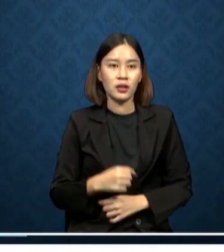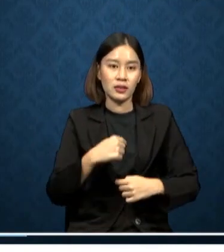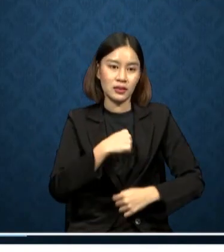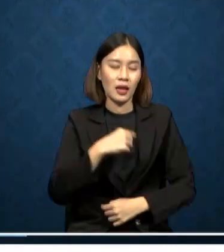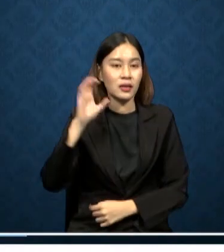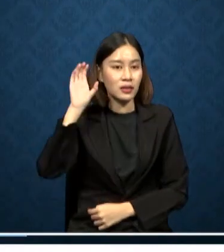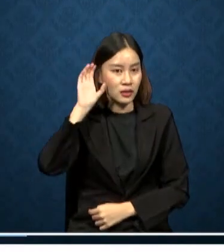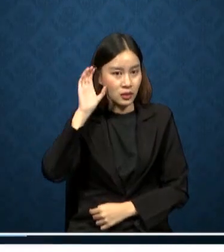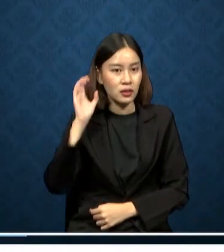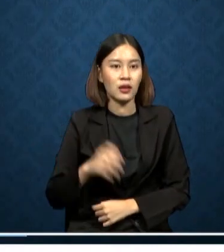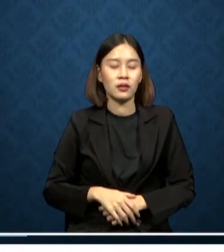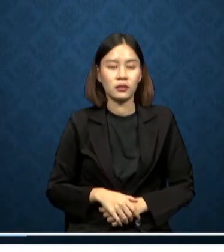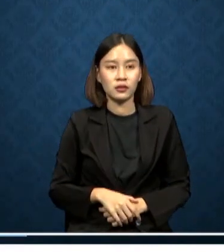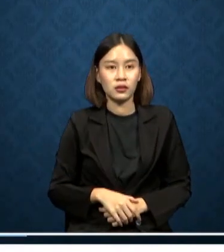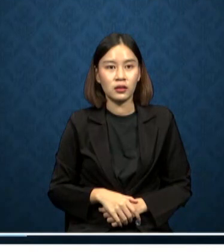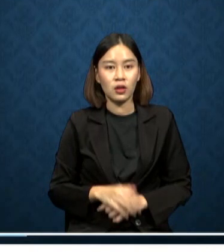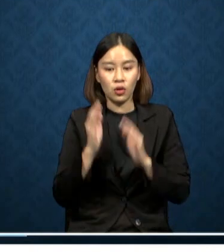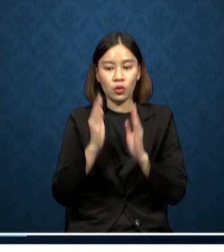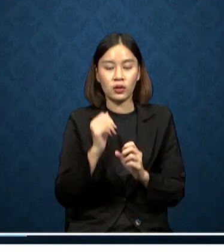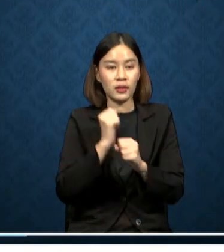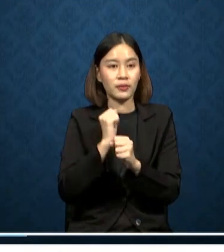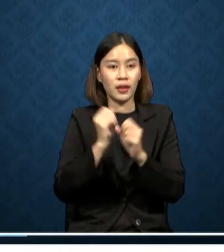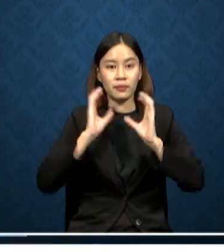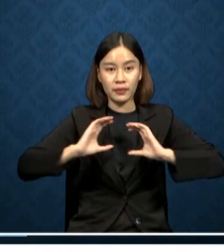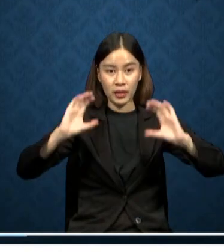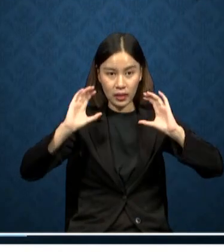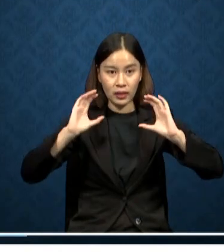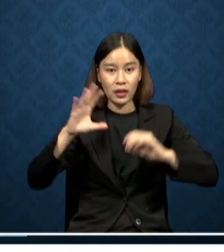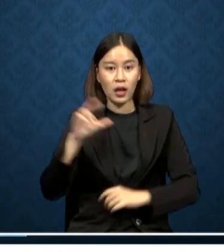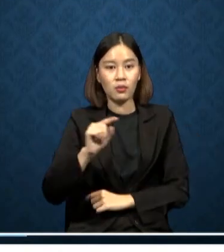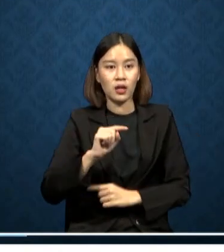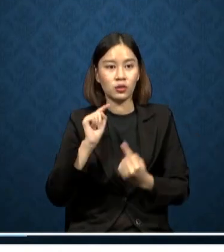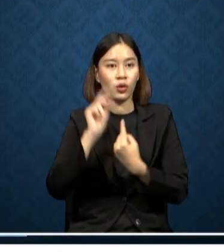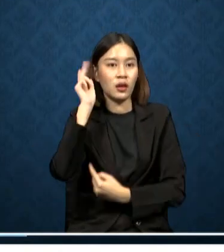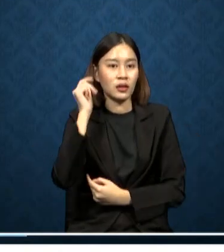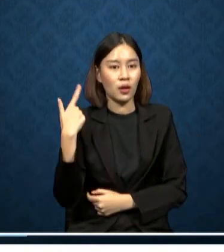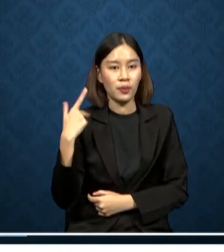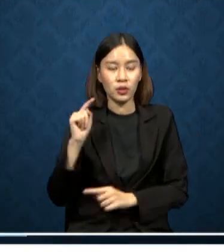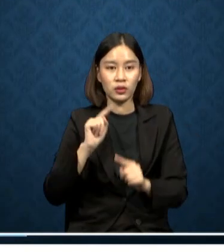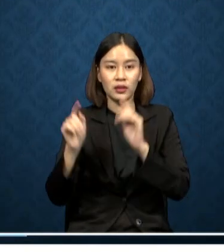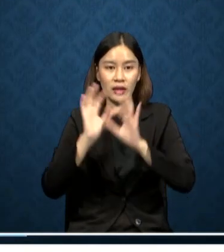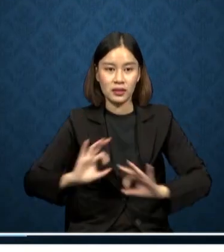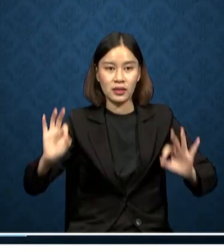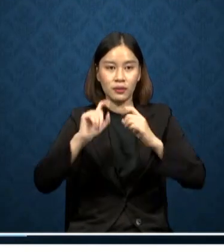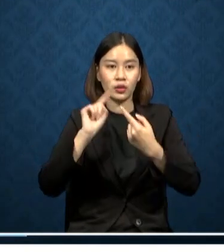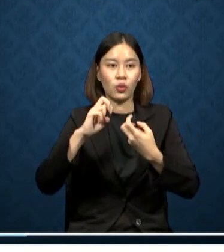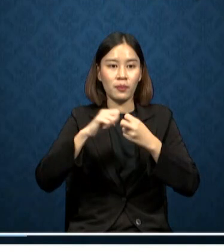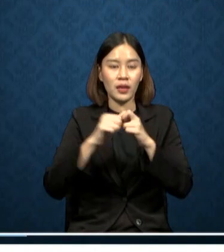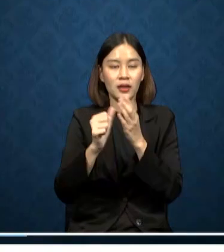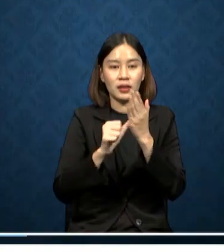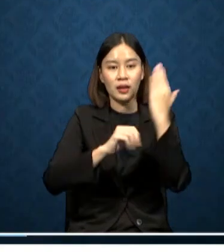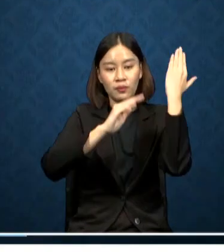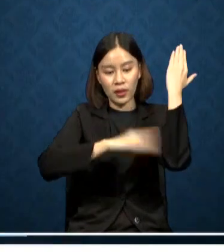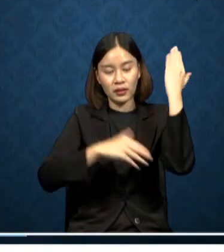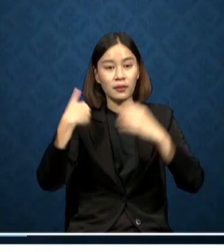จ วางใจ เชอใจเจ้าทของรัฐแล้จะไดนำมาซึ่เข่าสารอัยโยชนในการแ้ปัหาภาคใตต่ไป